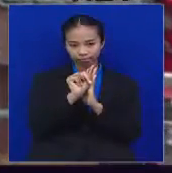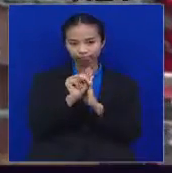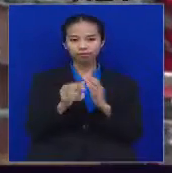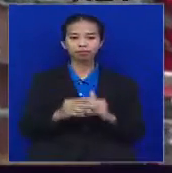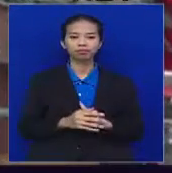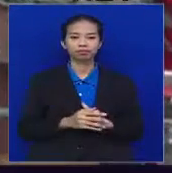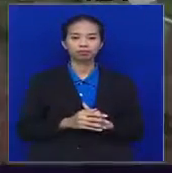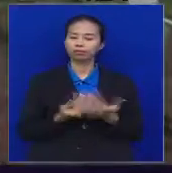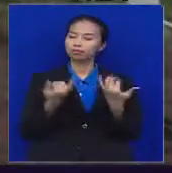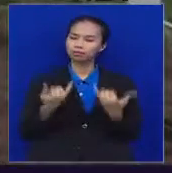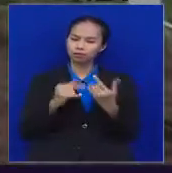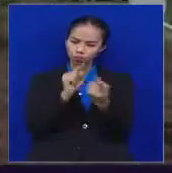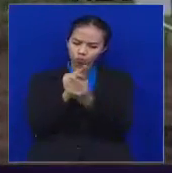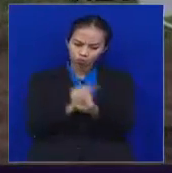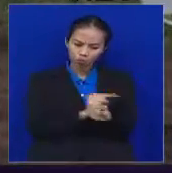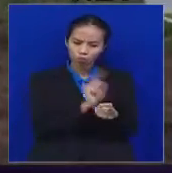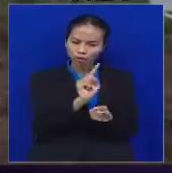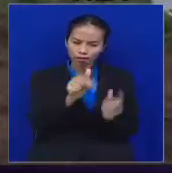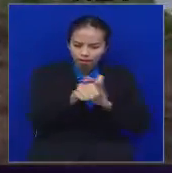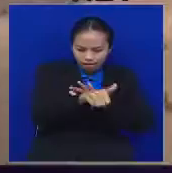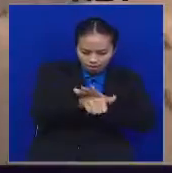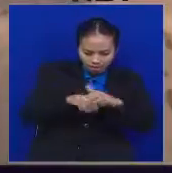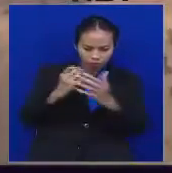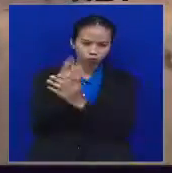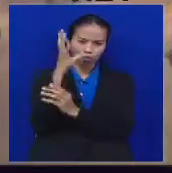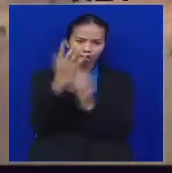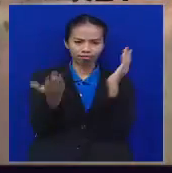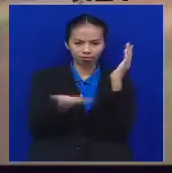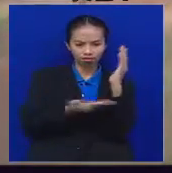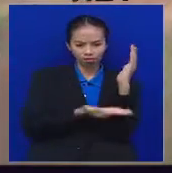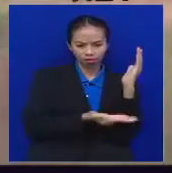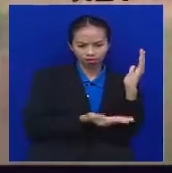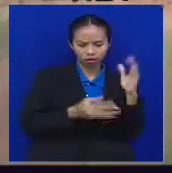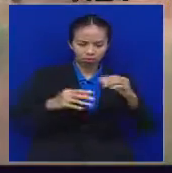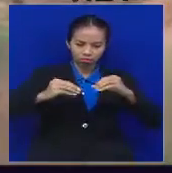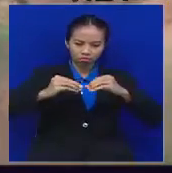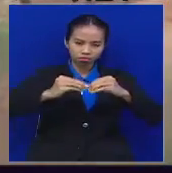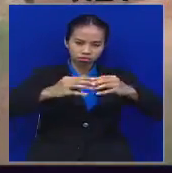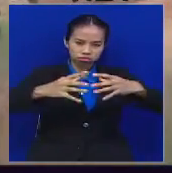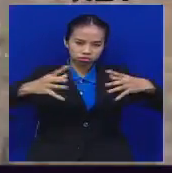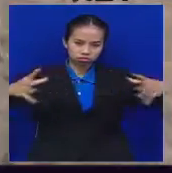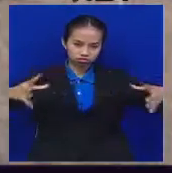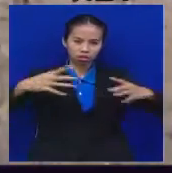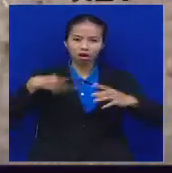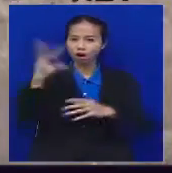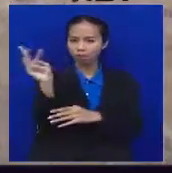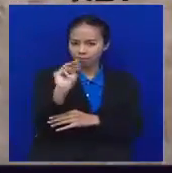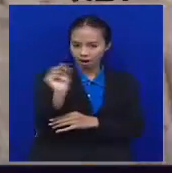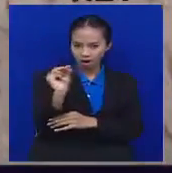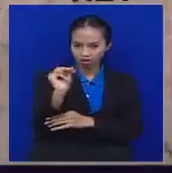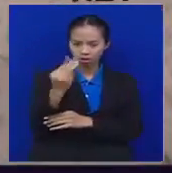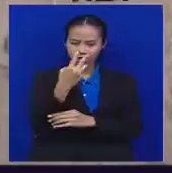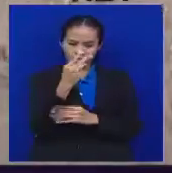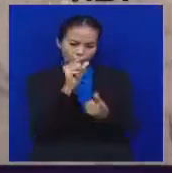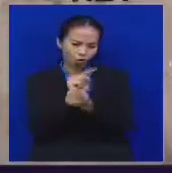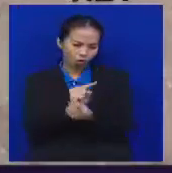านซึ่งพบว่ามีการลักลอบตัดไม้ชิงชันจนเหลือแต่ตอเป็นบริเวณกว้างและพบไม้ชิงชันถูกตัดแปรรูปในป่าเป็น